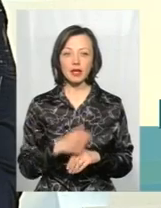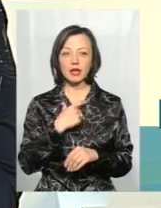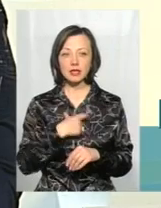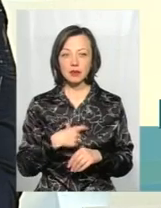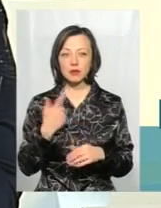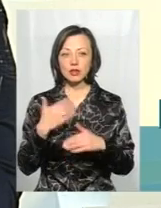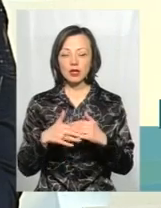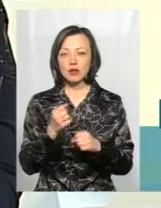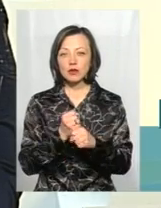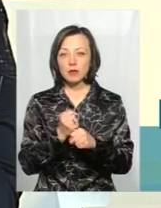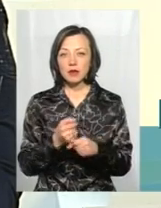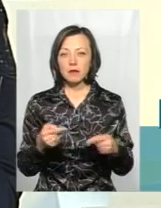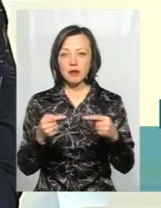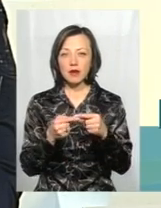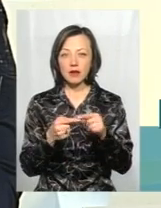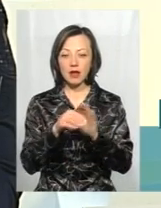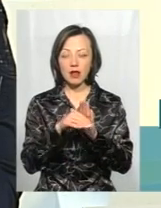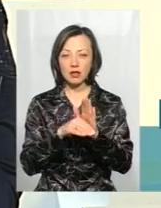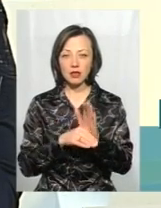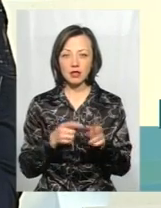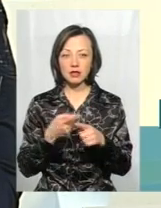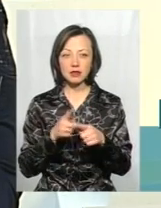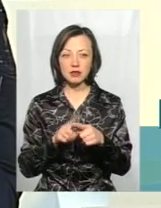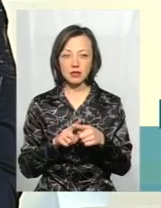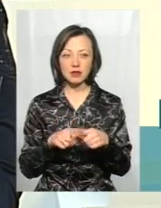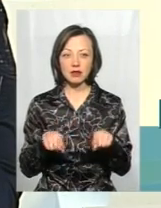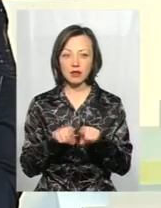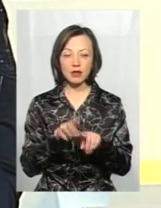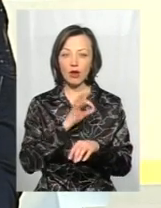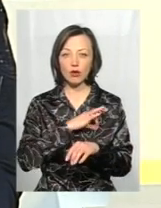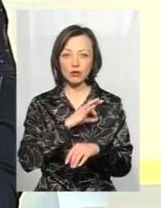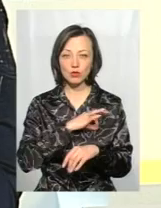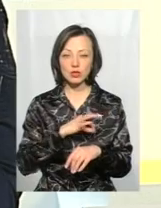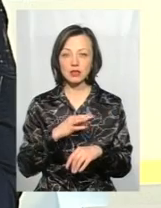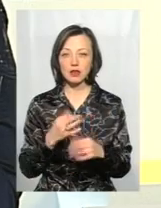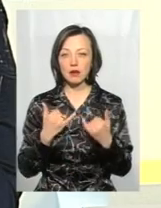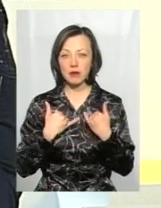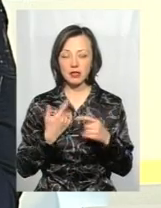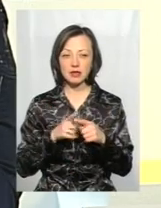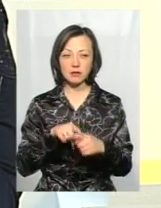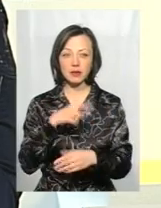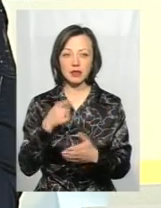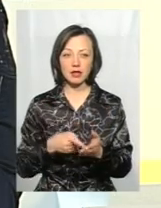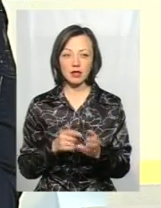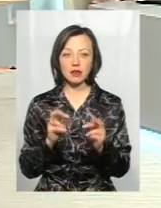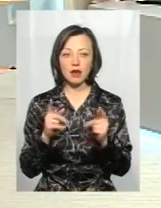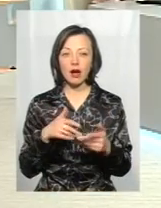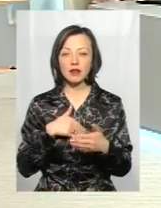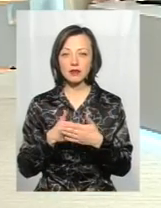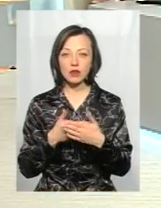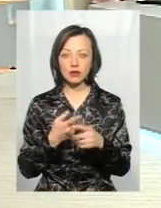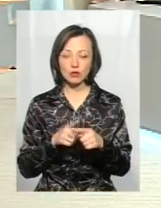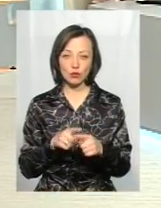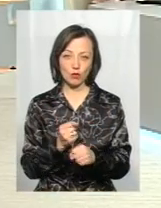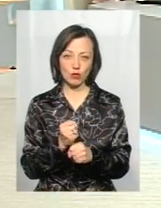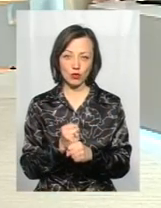вже розробила якийсь там певний календар, але я бачу, що цим інструментом також не користуються. Тобто, ну, для мене це питання, як от, якби активізувати цю